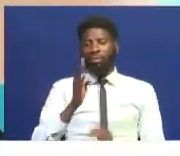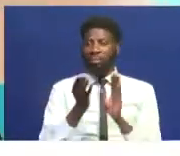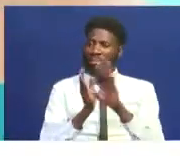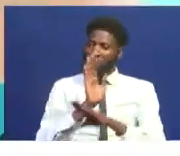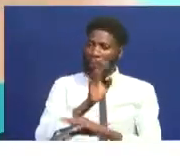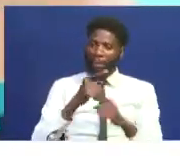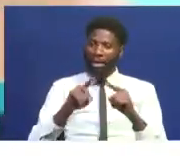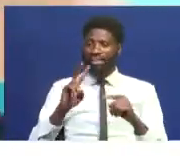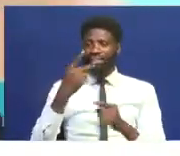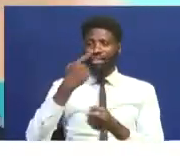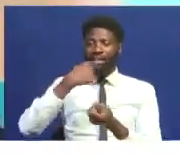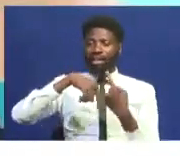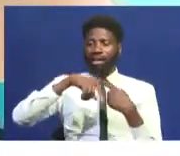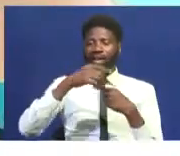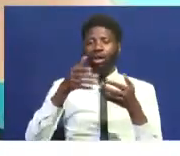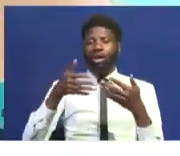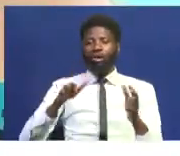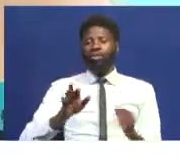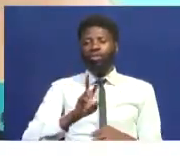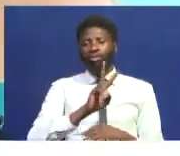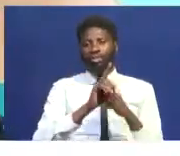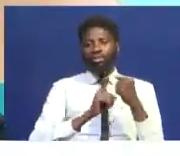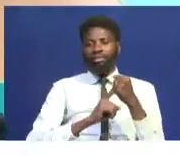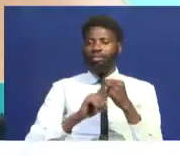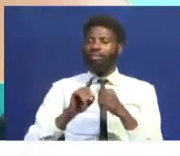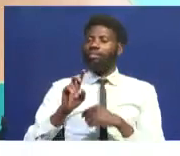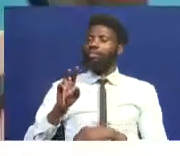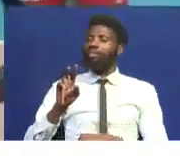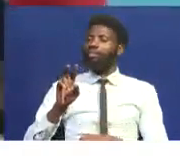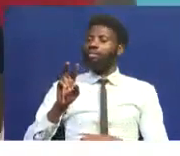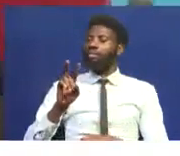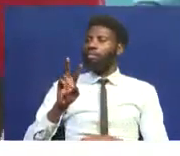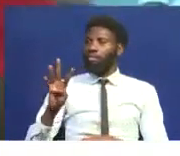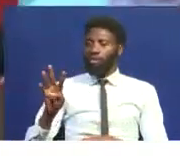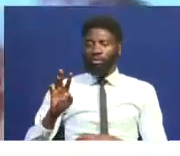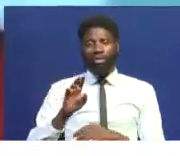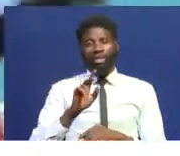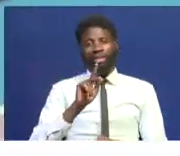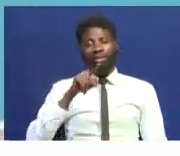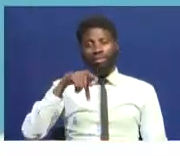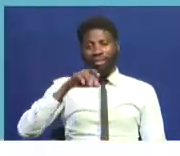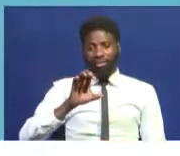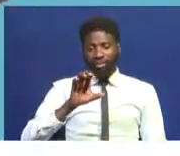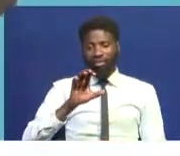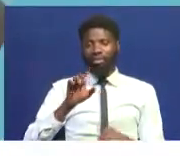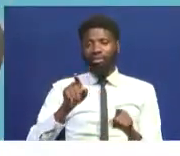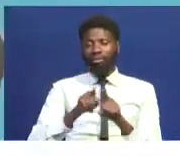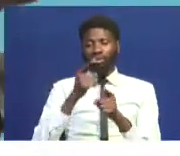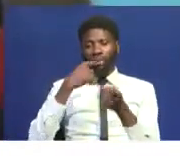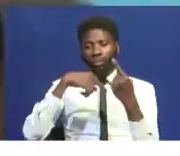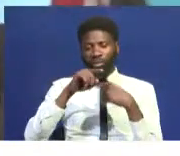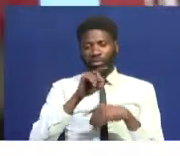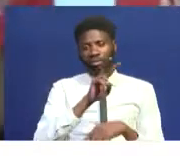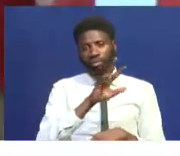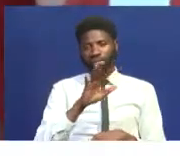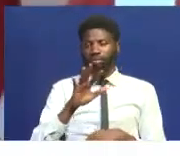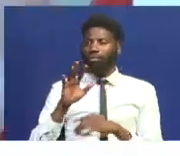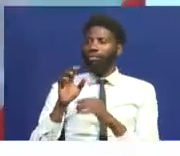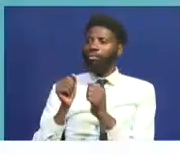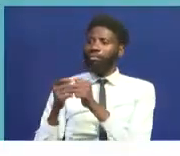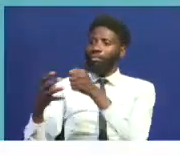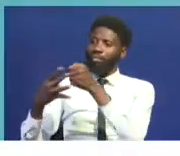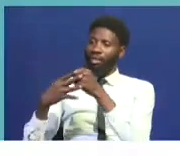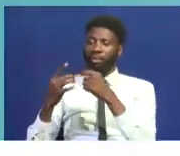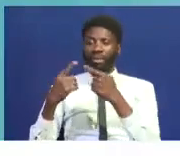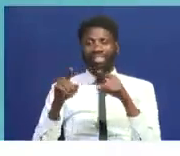wakapoteza seti ya pili alama 26-24. Aidha Kenya Pipeline ilishinda seti ya tatu alama 25-19 na kunyakua wa kombe hilo. Wakati